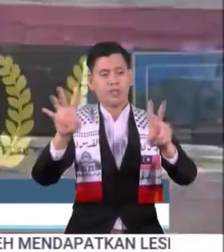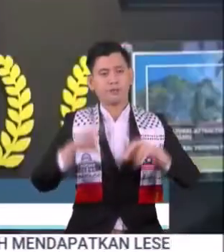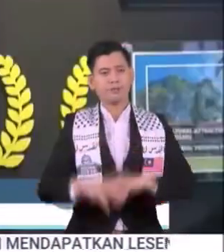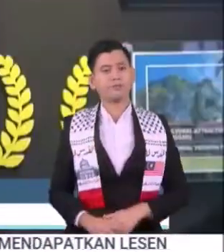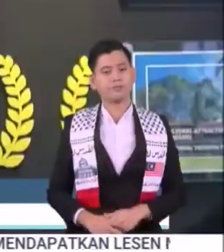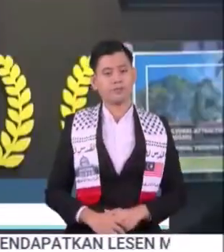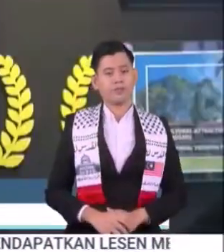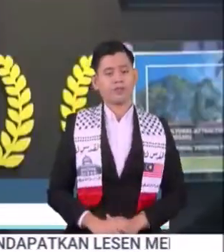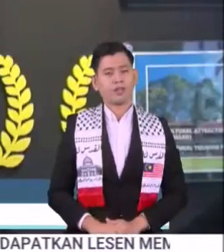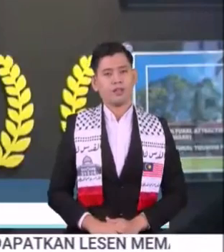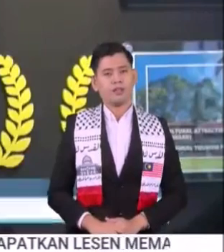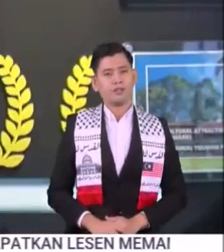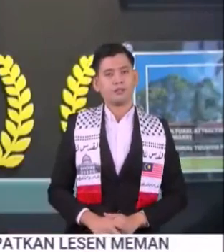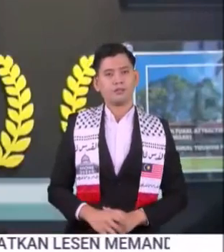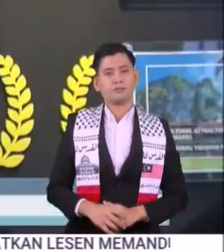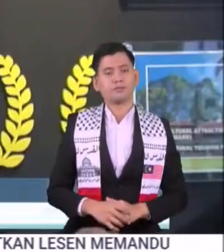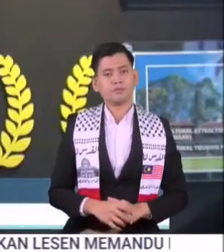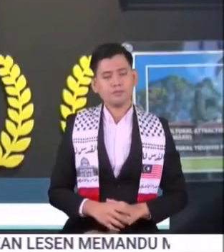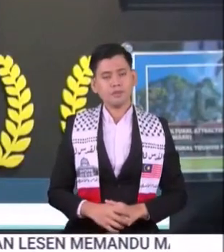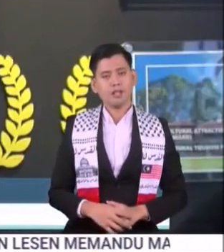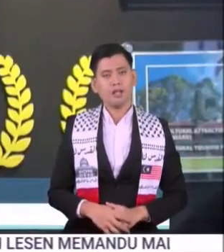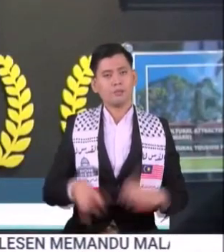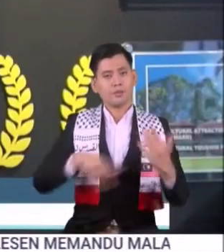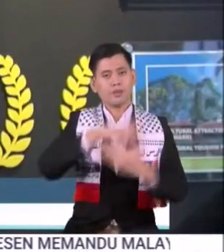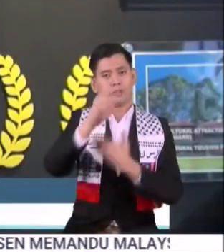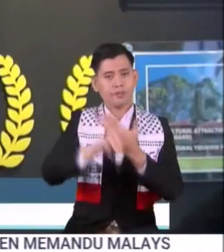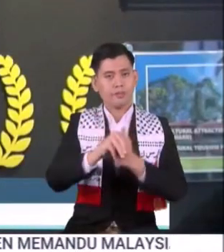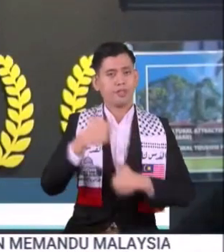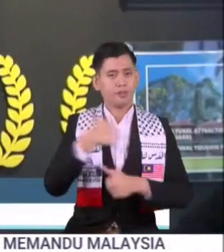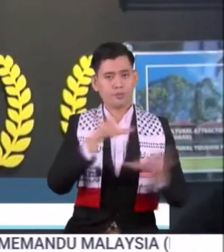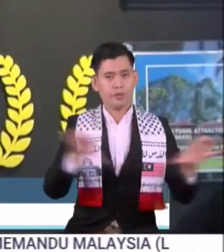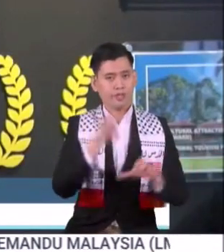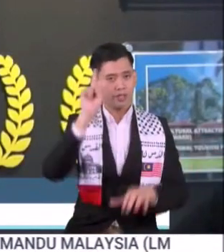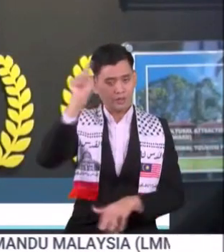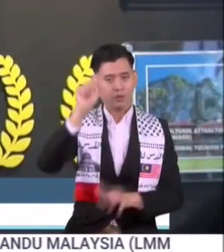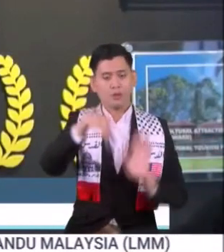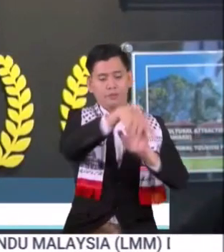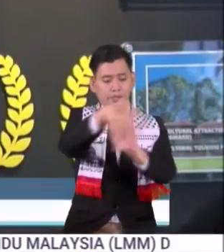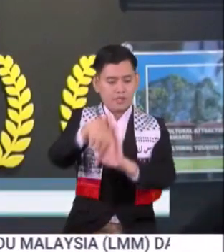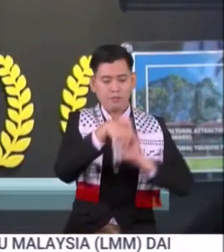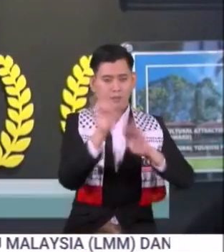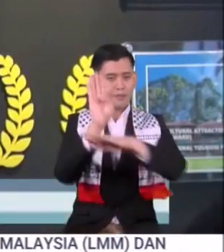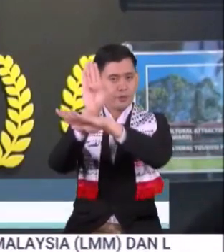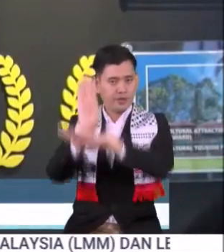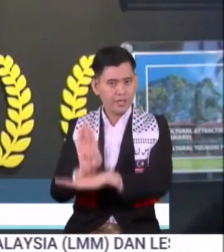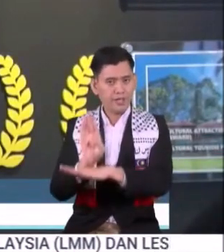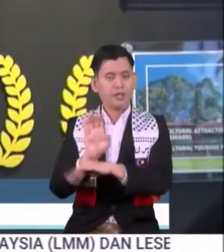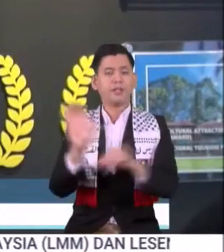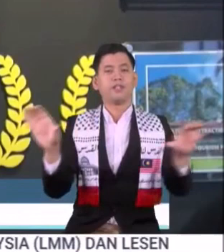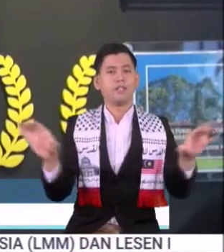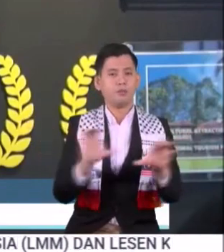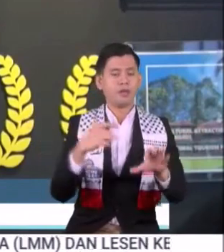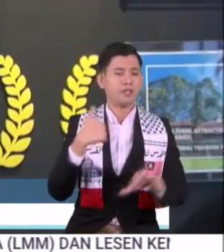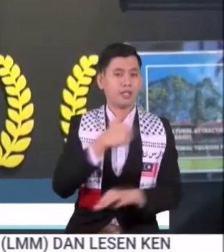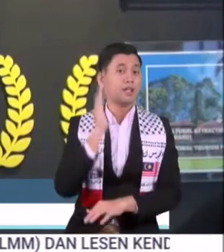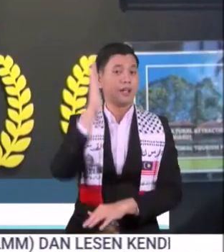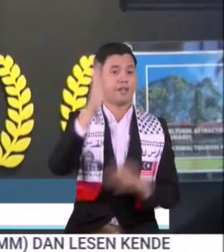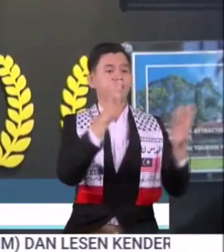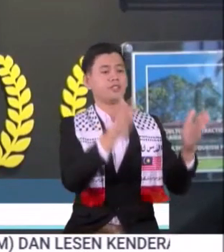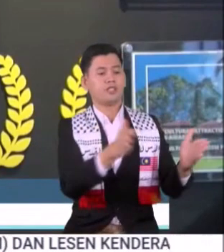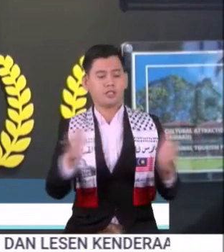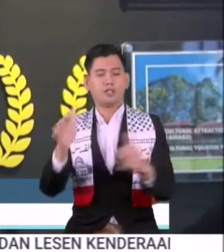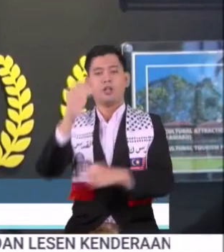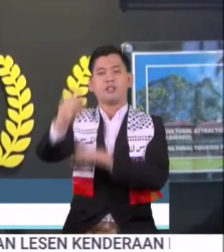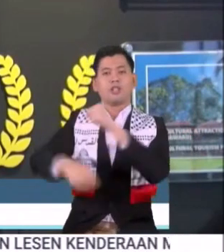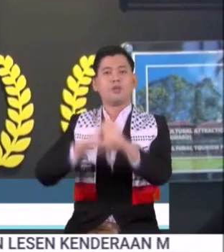2024 jadi dalam S of Terengganu ini pelbagai persembahan kebudayaan seni budaya akan kita atur sepanjang